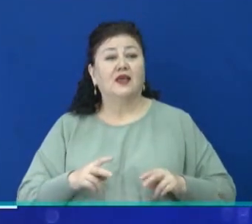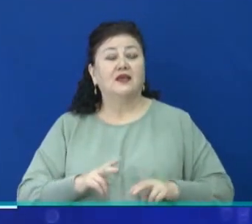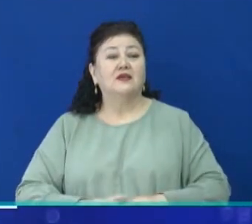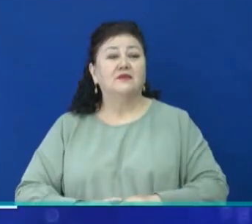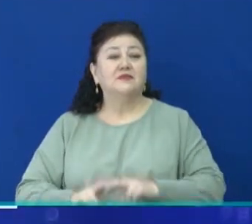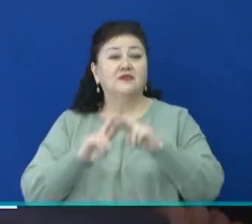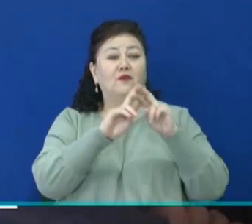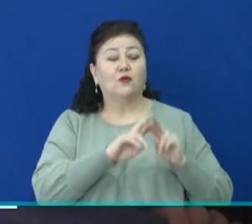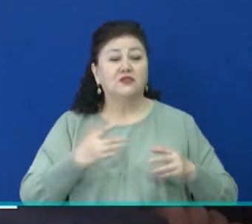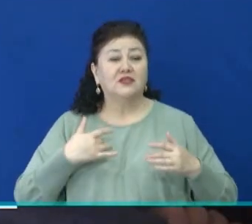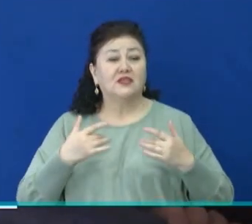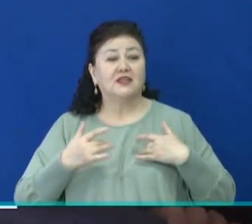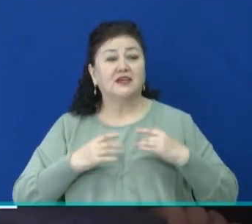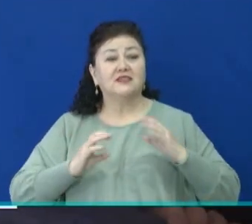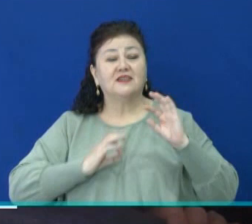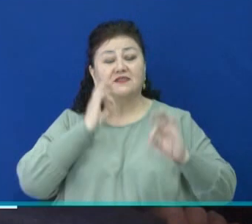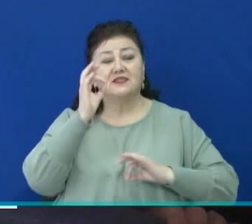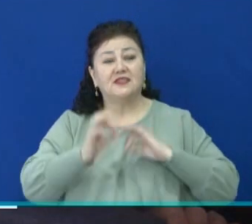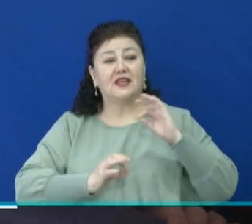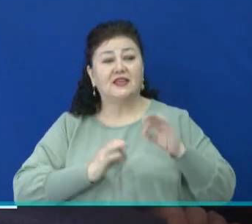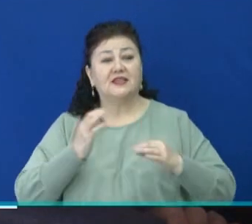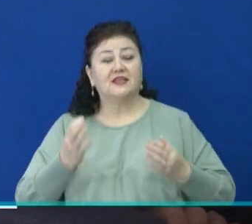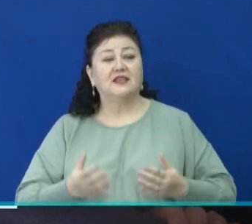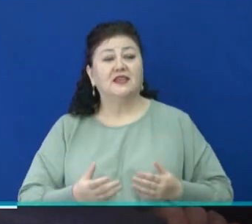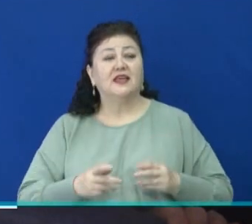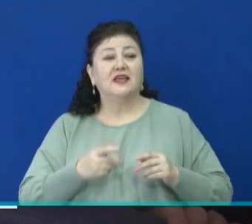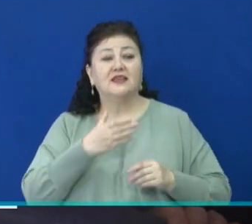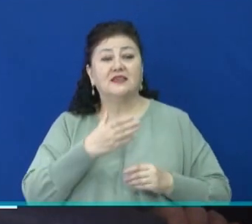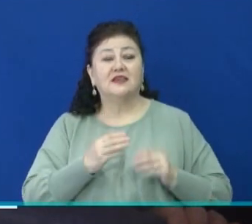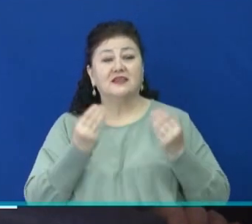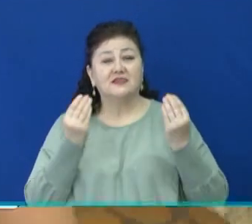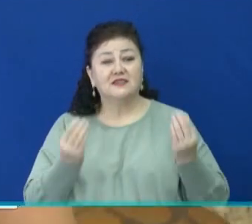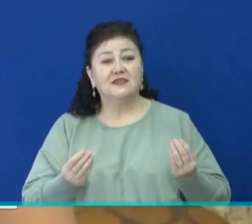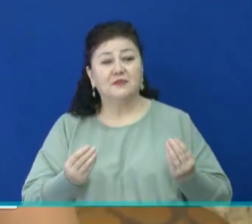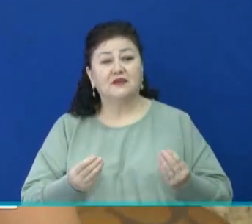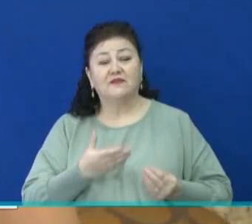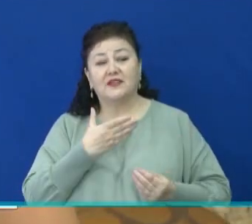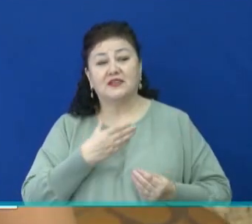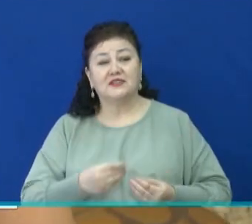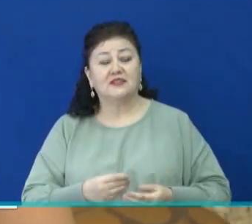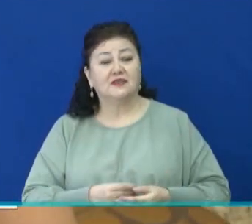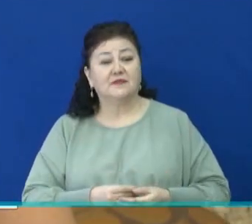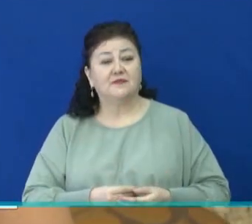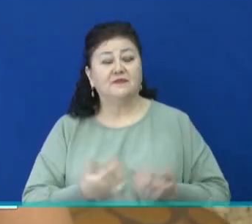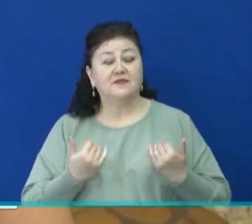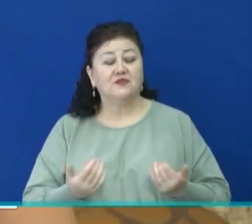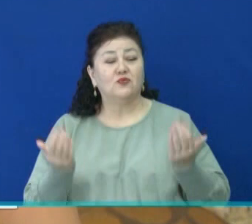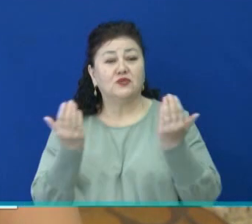Вселенной». По словам ребят, балет – это вид искусства, который считается символом красоты и привлекательности. Сегодняшний